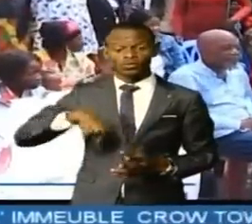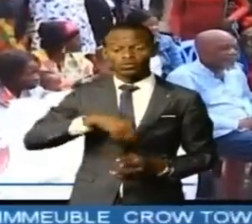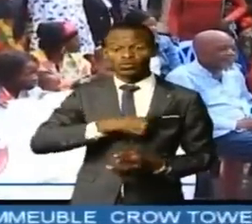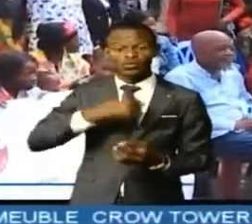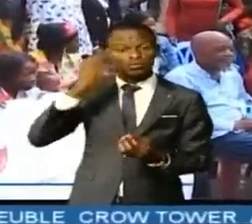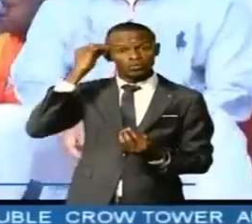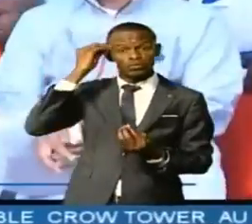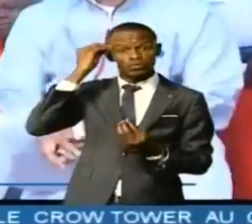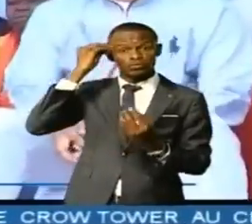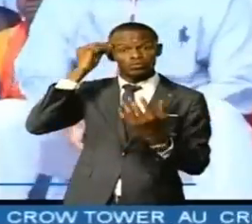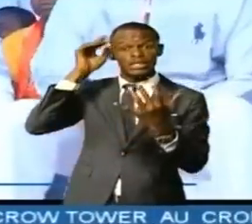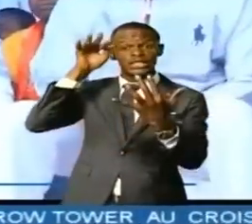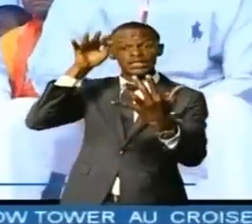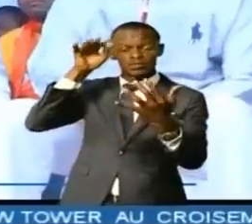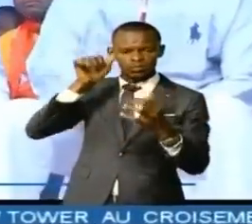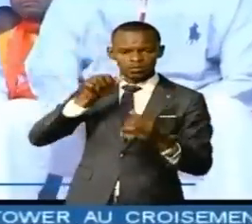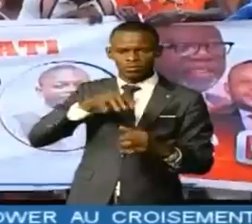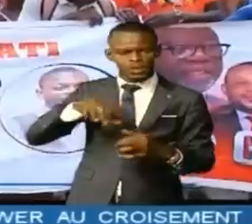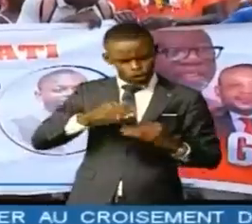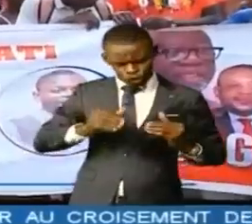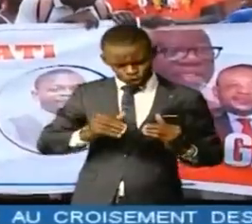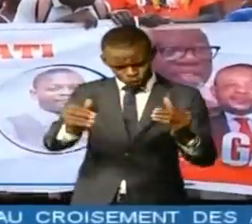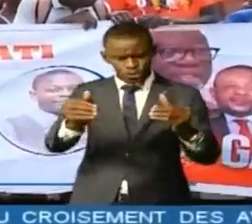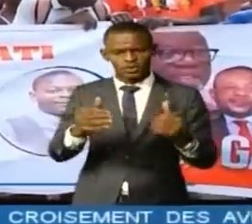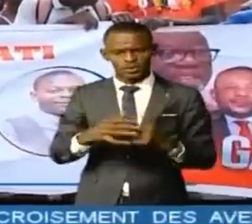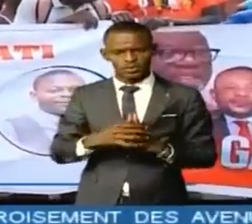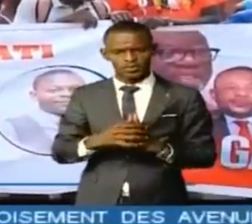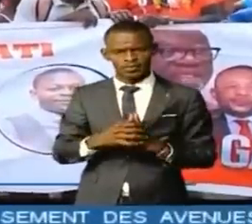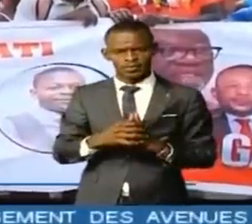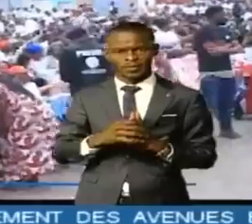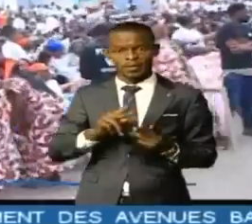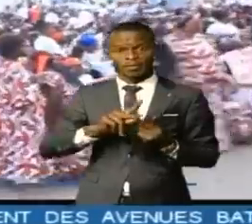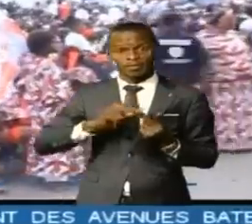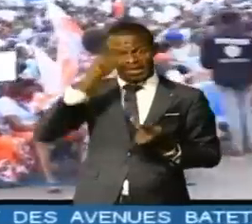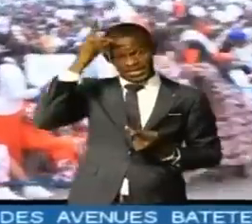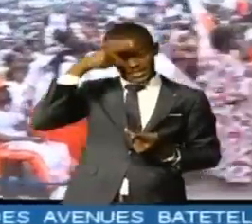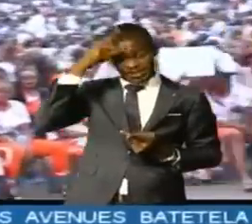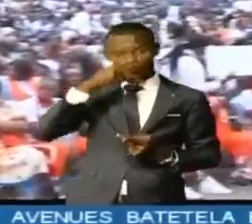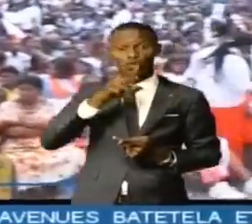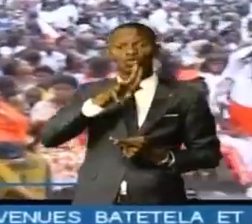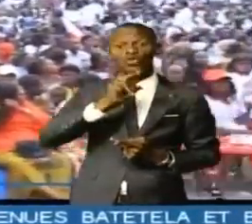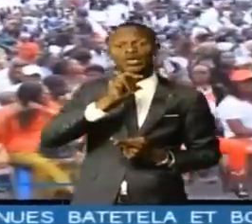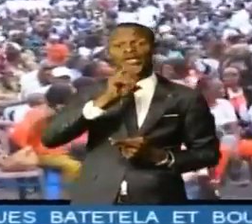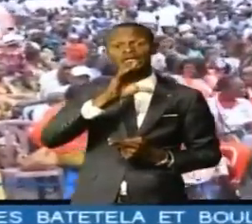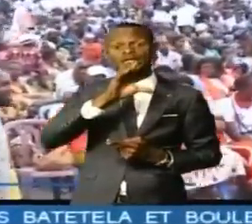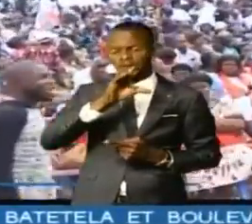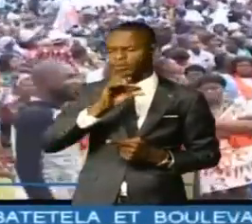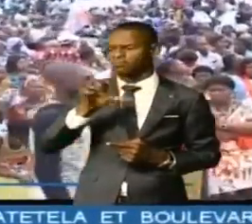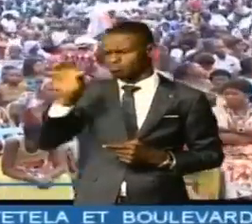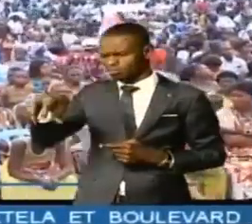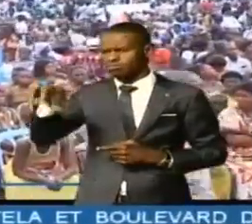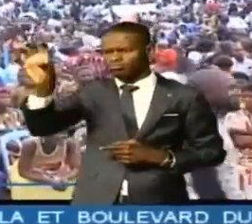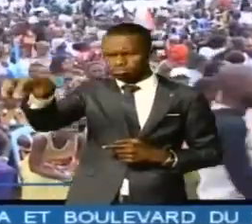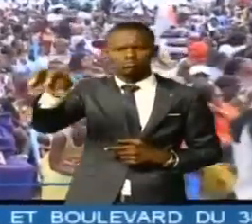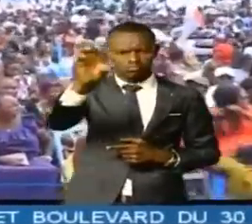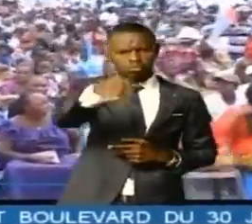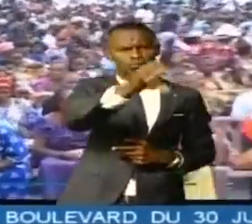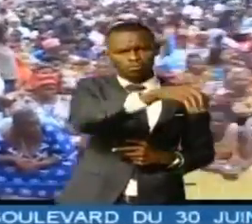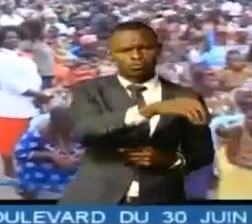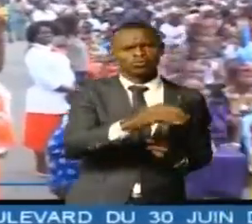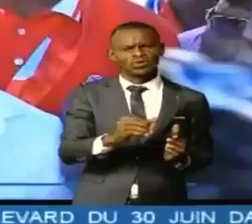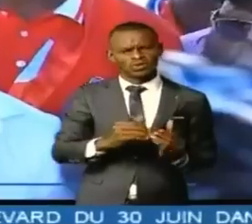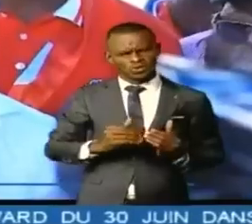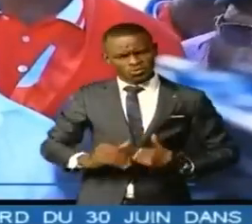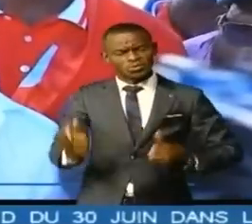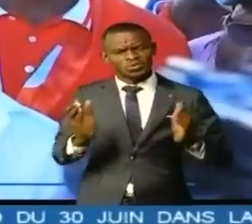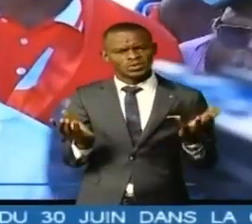parti pour faire face aux échéances électorales à venir. L'objectif que nous nous sommes fixés, c'est celui de donner au